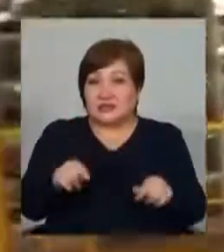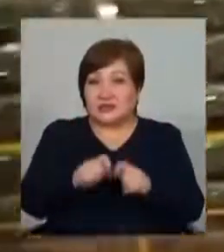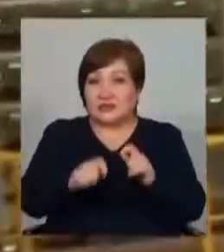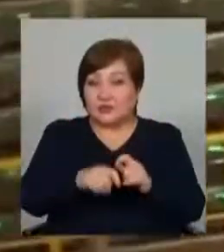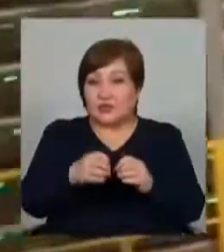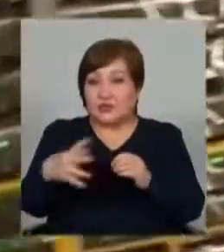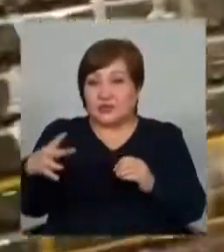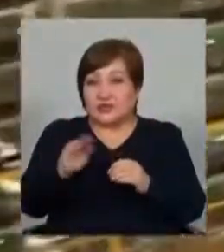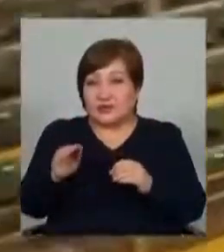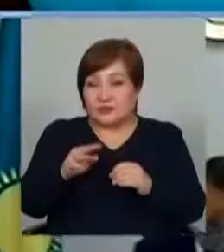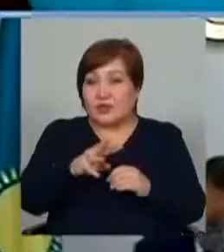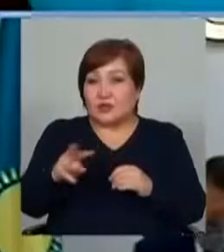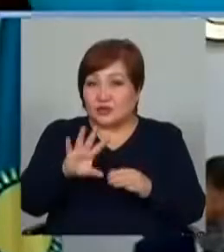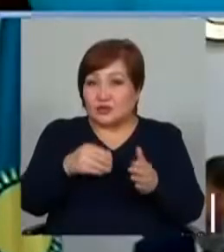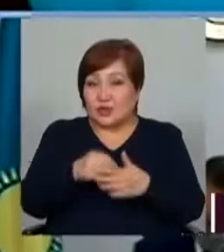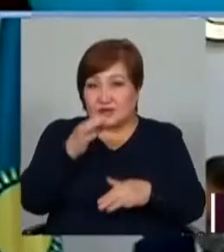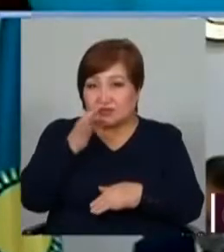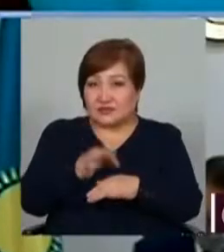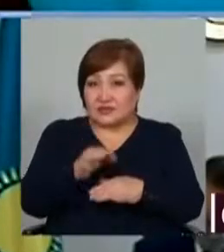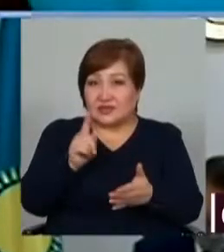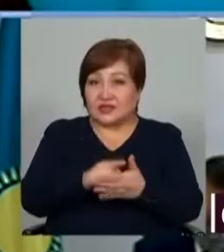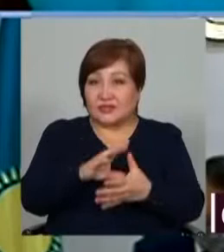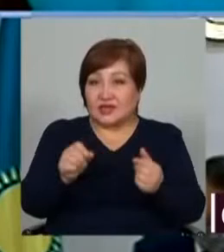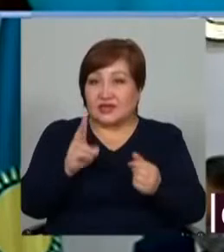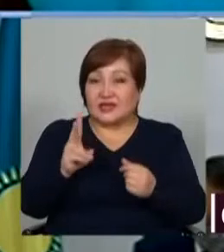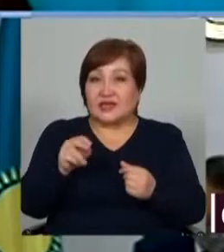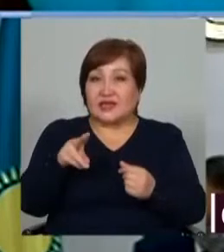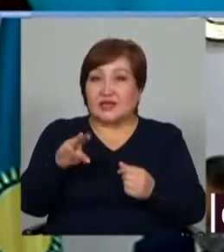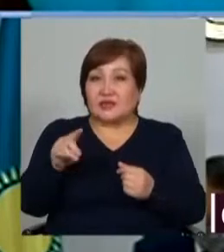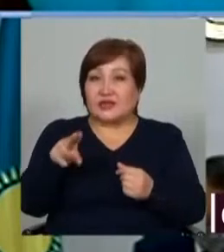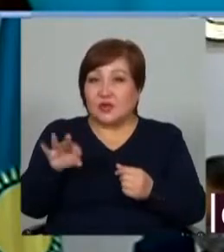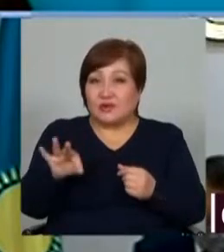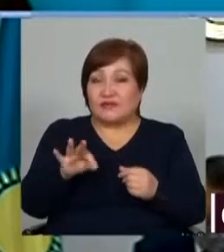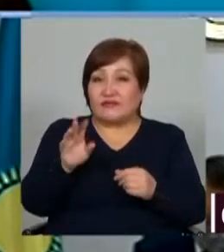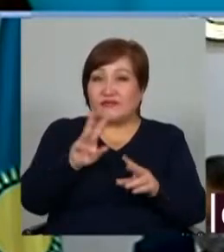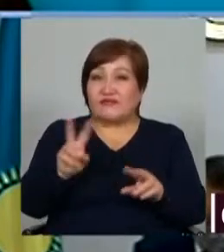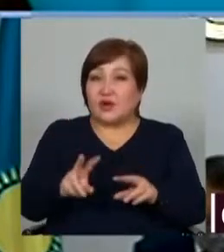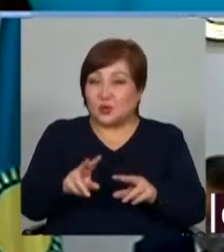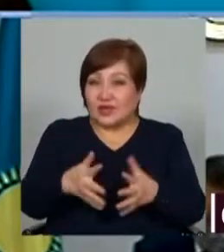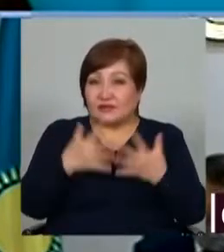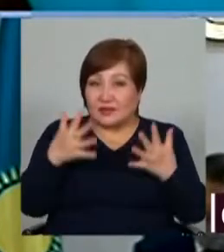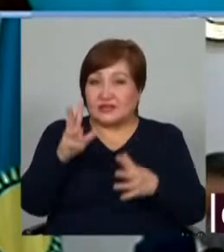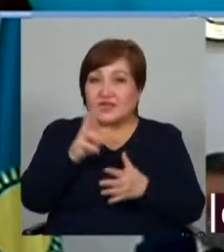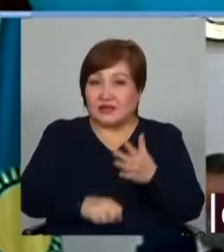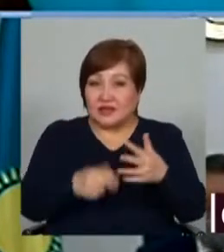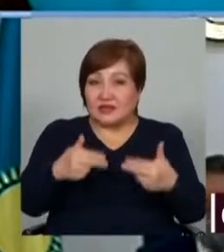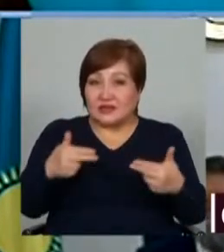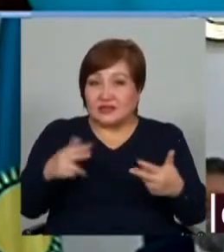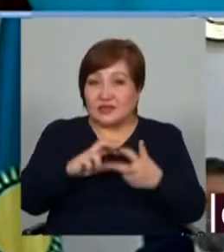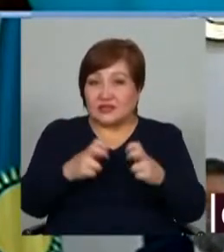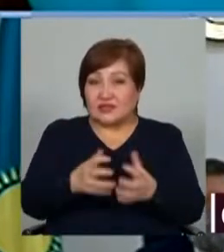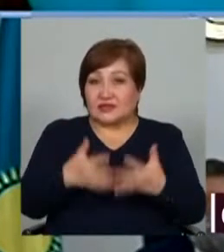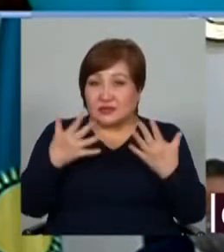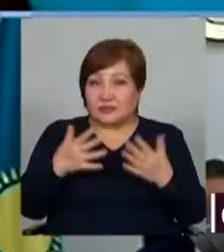есеп беруі қажет. Барлық криптовалюта өндірісін анықтап, салық және кеден мәселелерін тексеріп, техникалық келісім